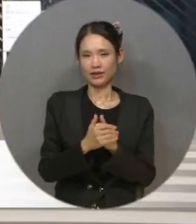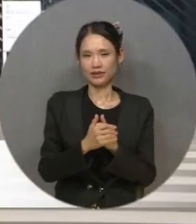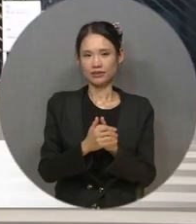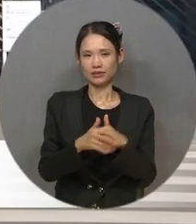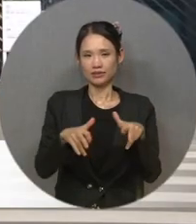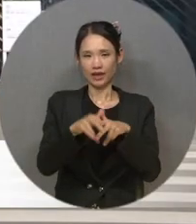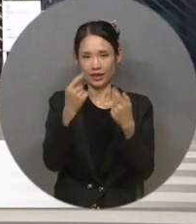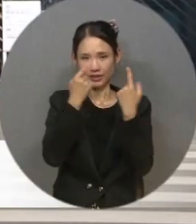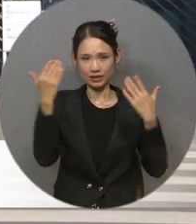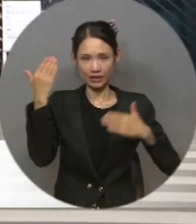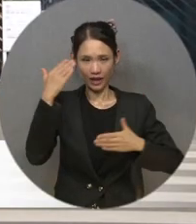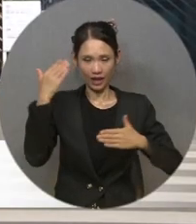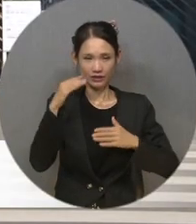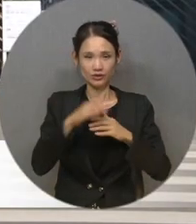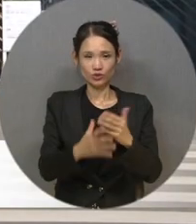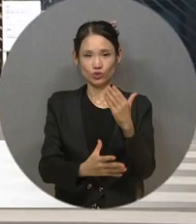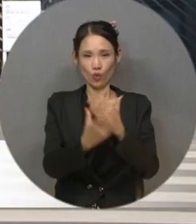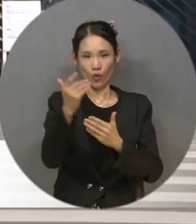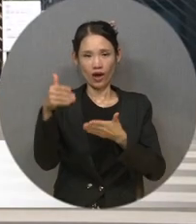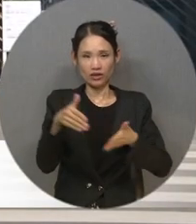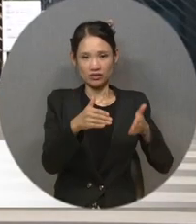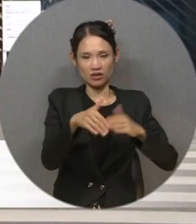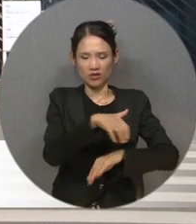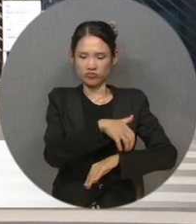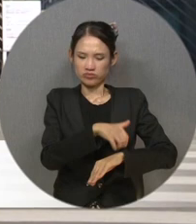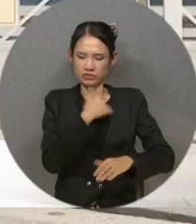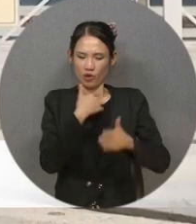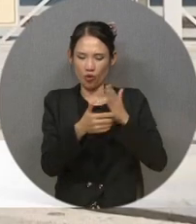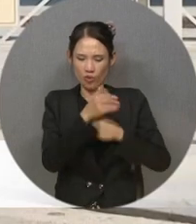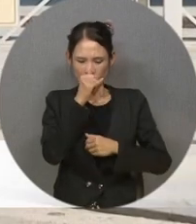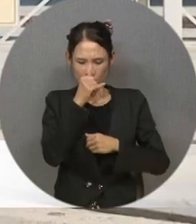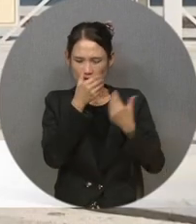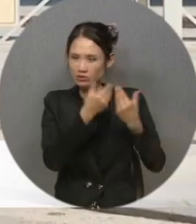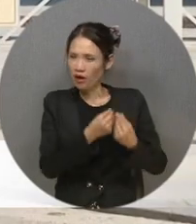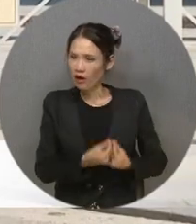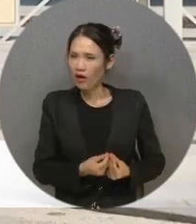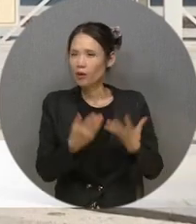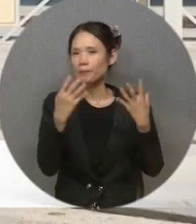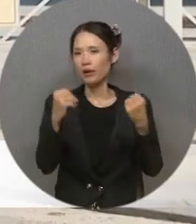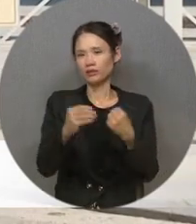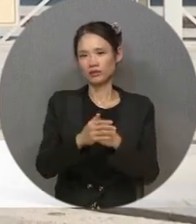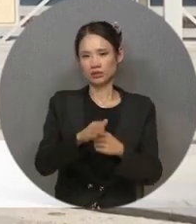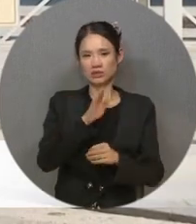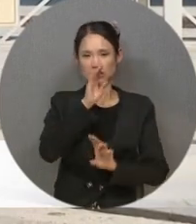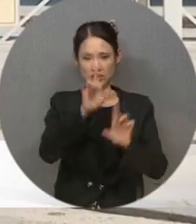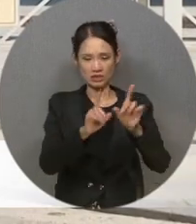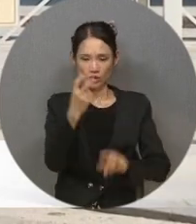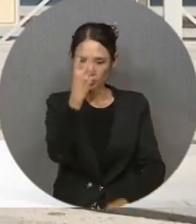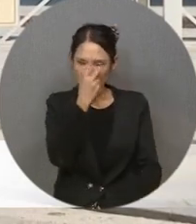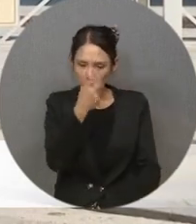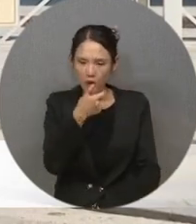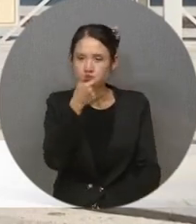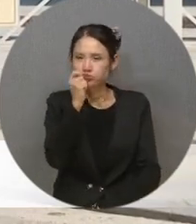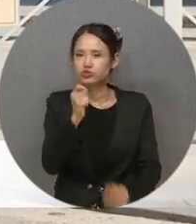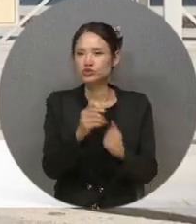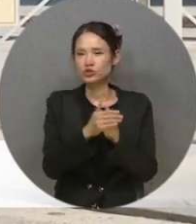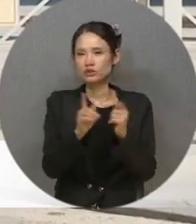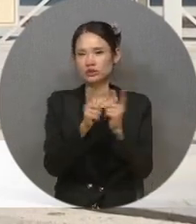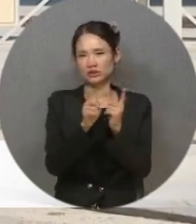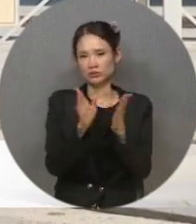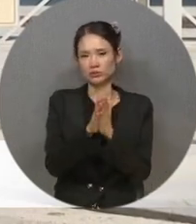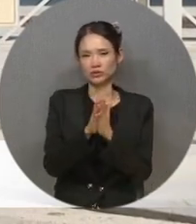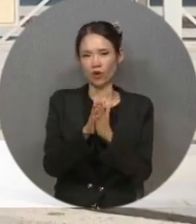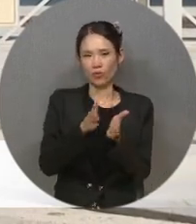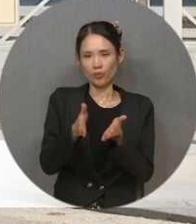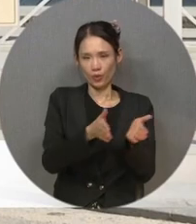장대넷은 장애대학생이 통학길에서 불편함을 겪는 사례가 많음에도 실태 조사가 미비하다며 직접 통학길